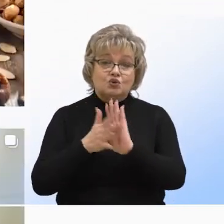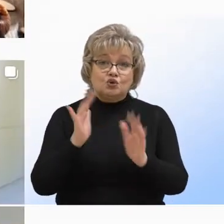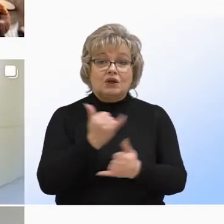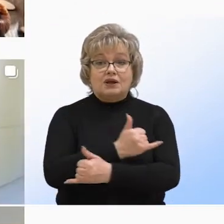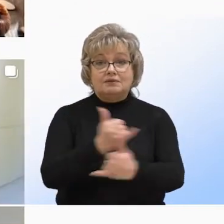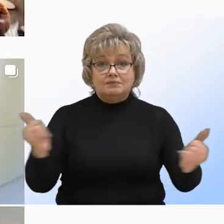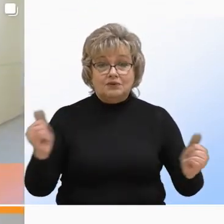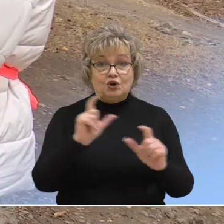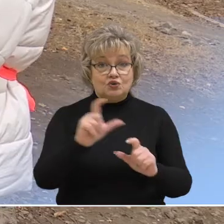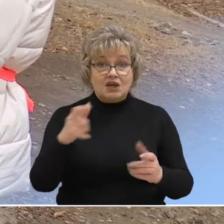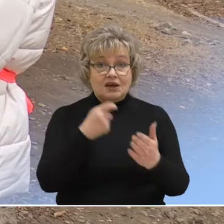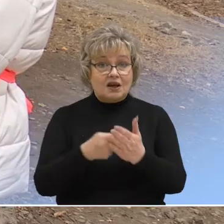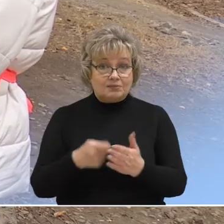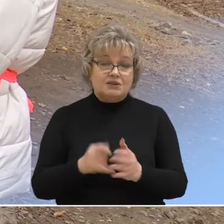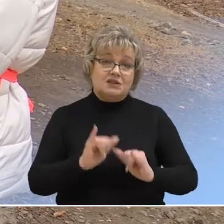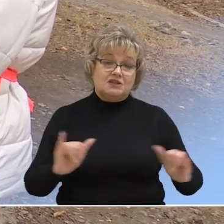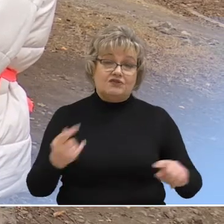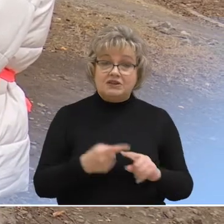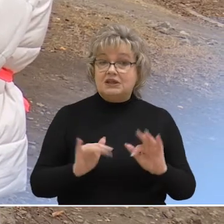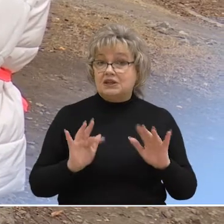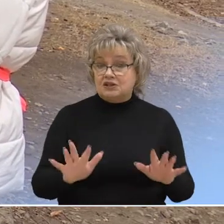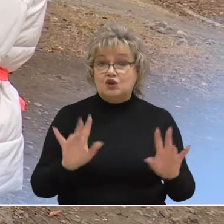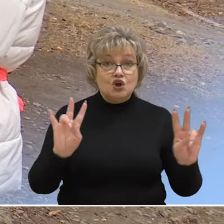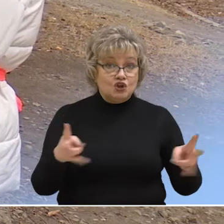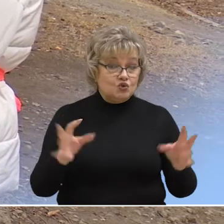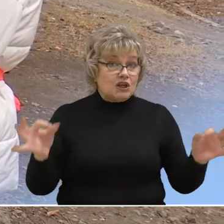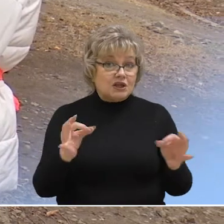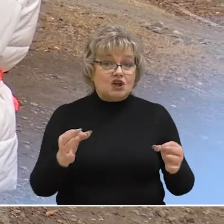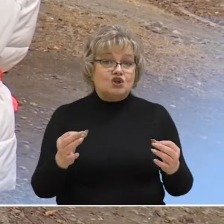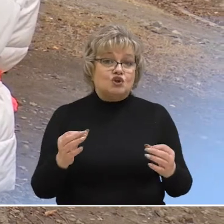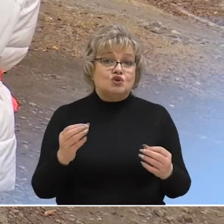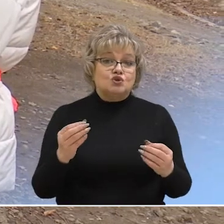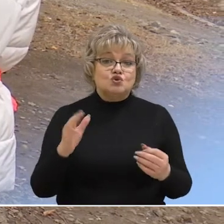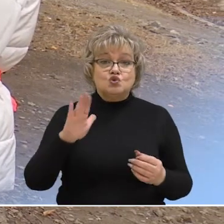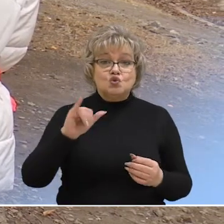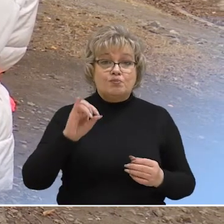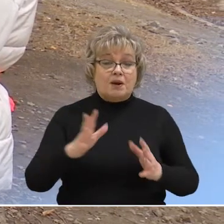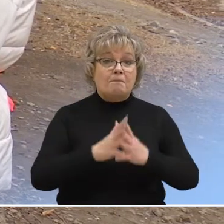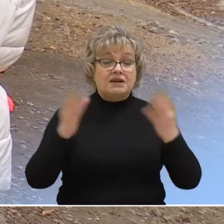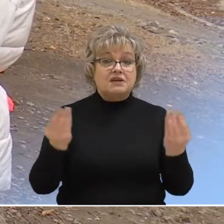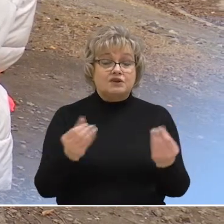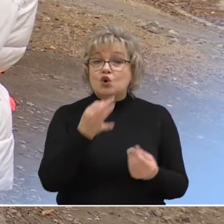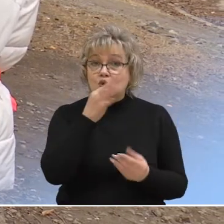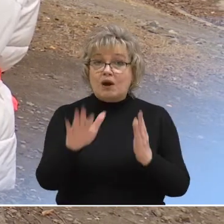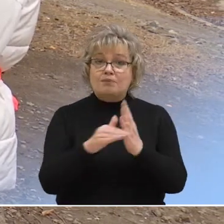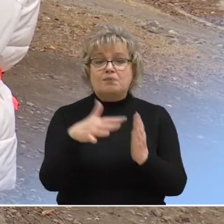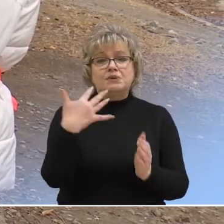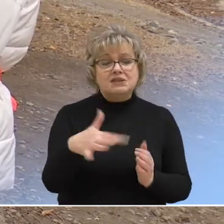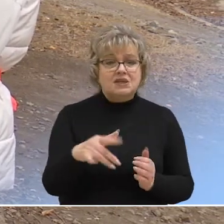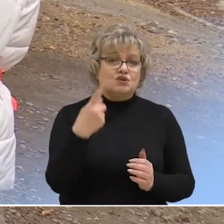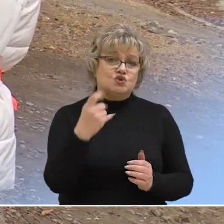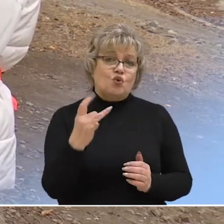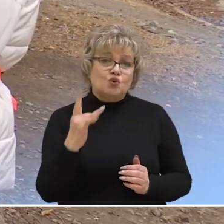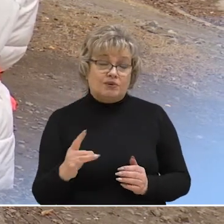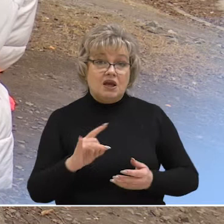развивать это дело. Ну что, вот так вот не нужно никаких супер, да, больших финансов. Любая помощь, 50-100